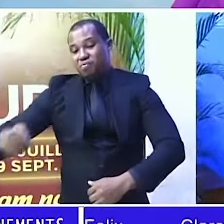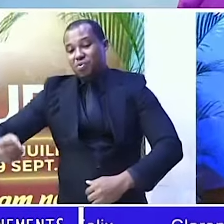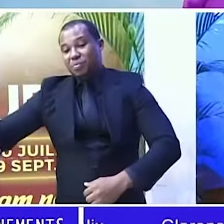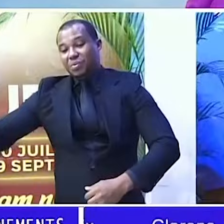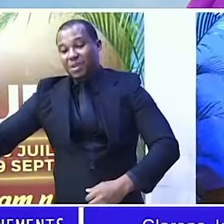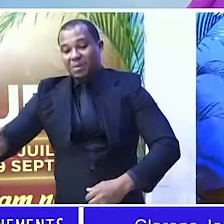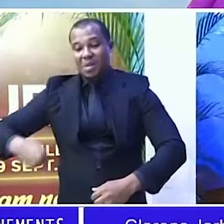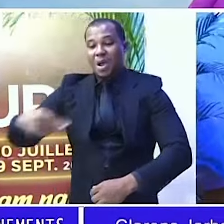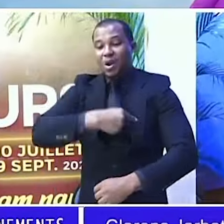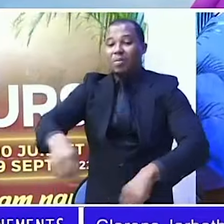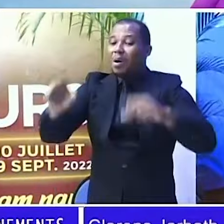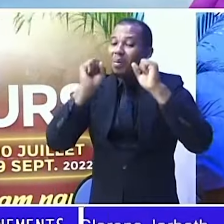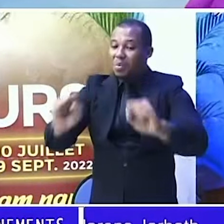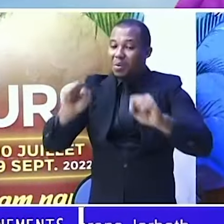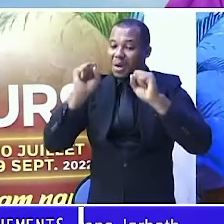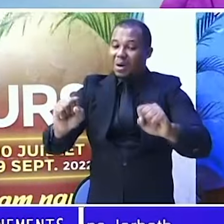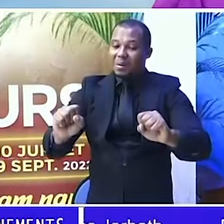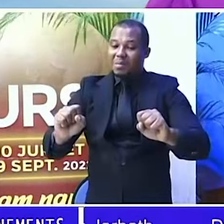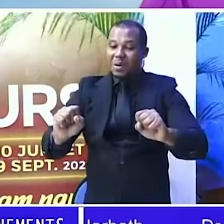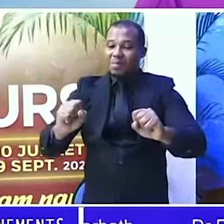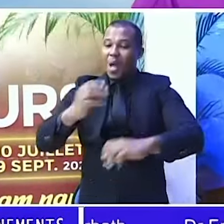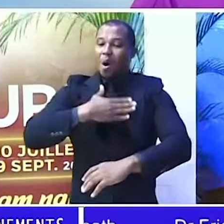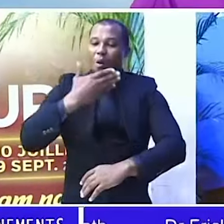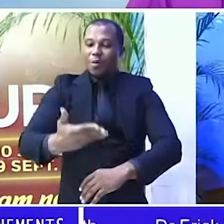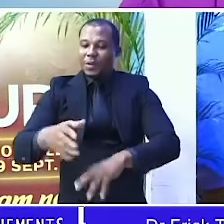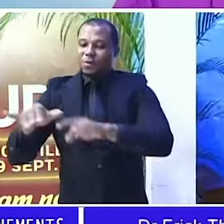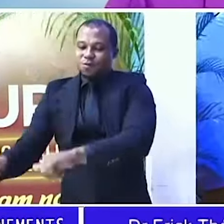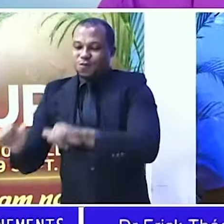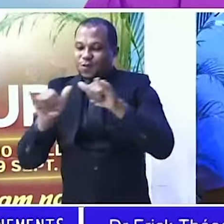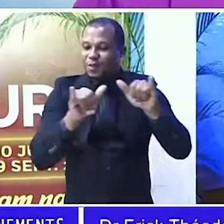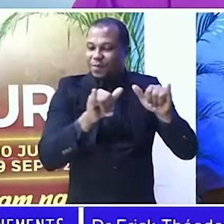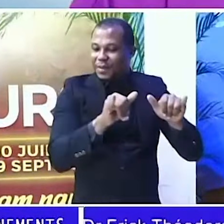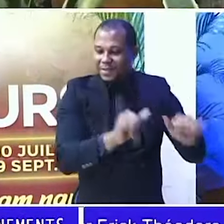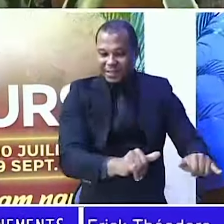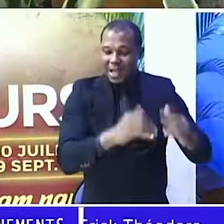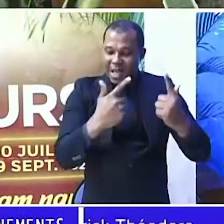capables, malheureusement, obligés à vivre dans des conditions